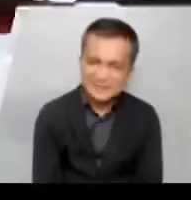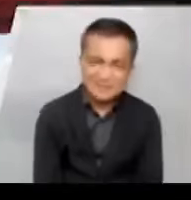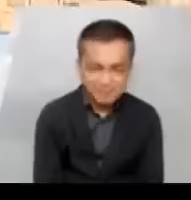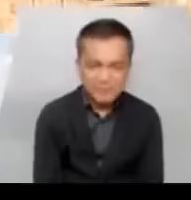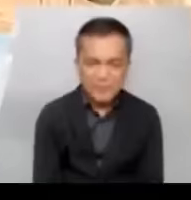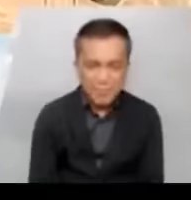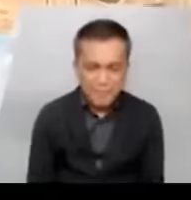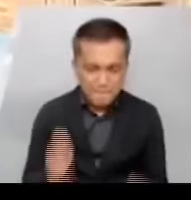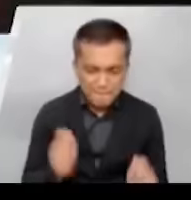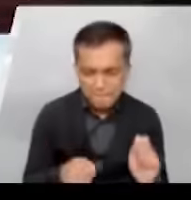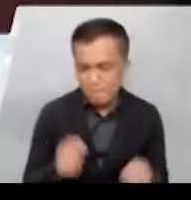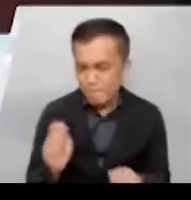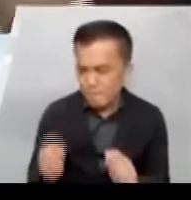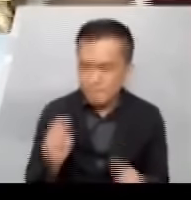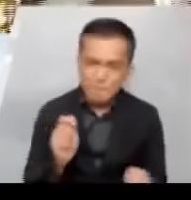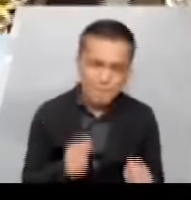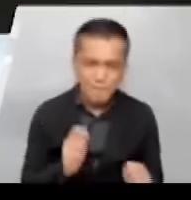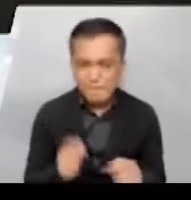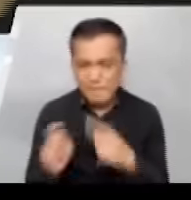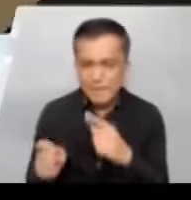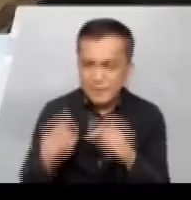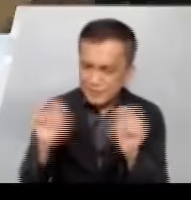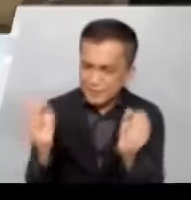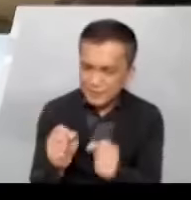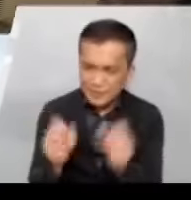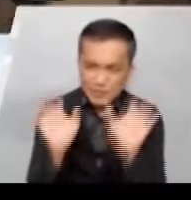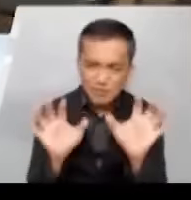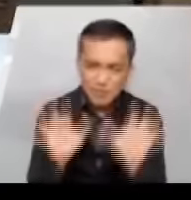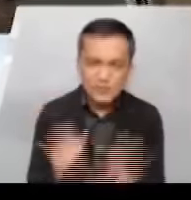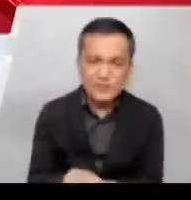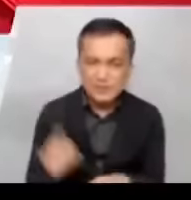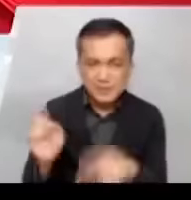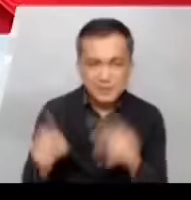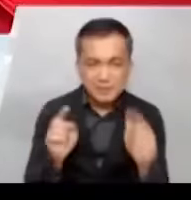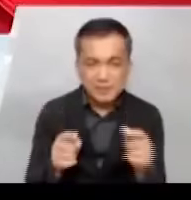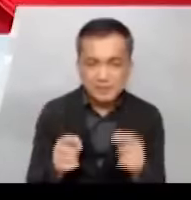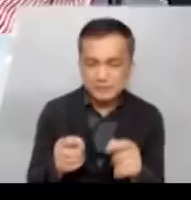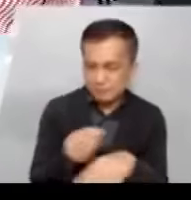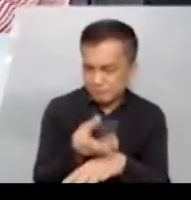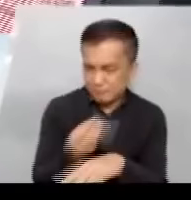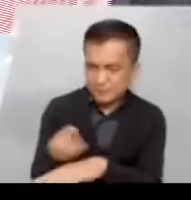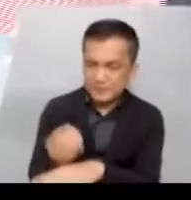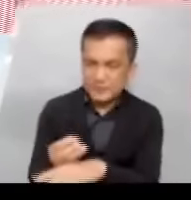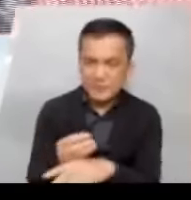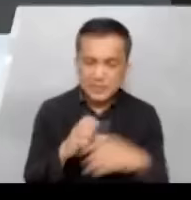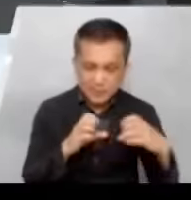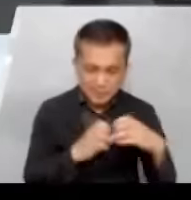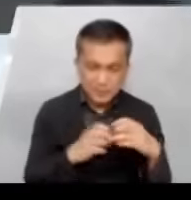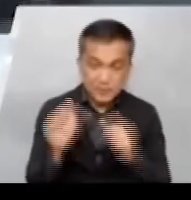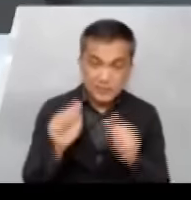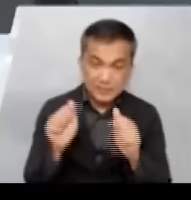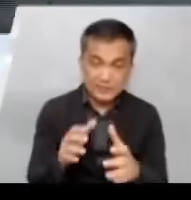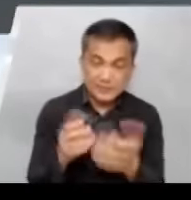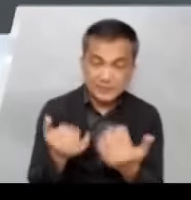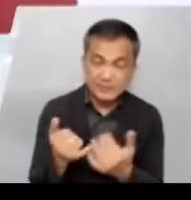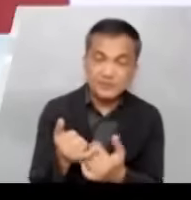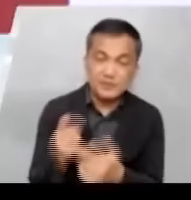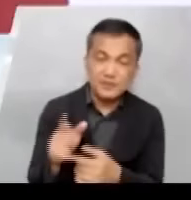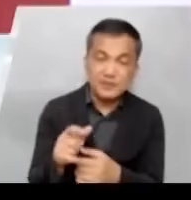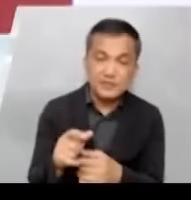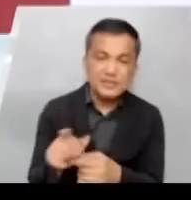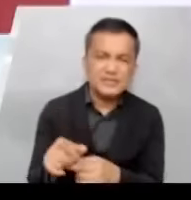scary, and sexy. Iba't ibang looks ang ibinida ng Kapuso at Sparkle Stars ngayong Halloween. Na rock ang get-up